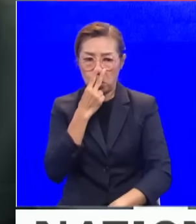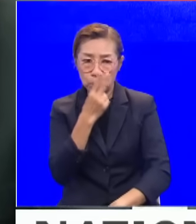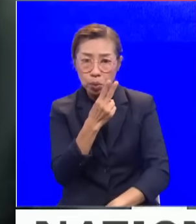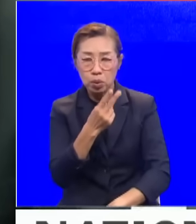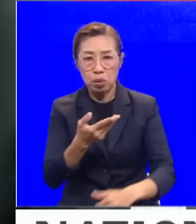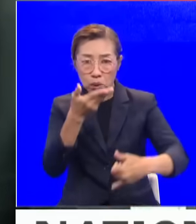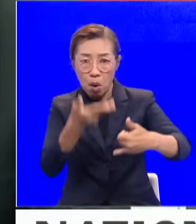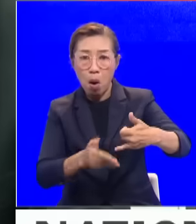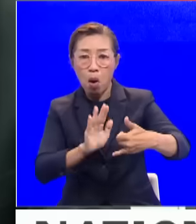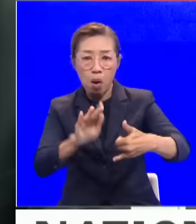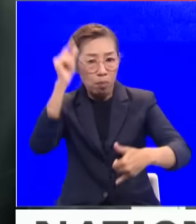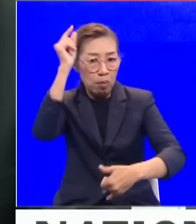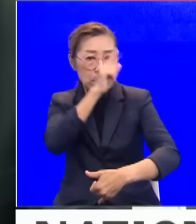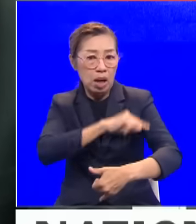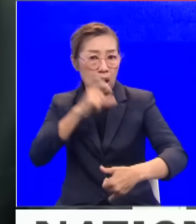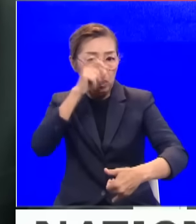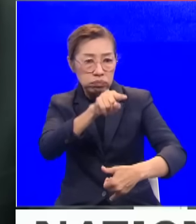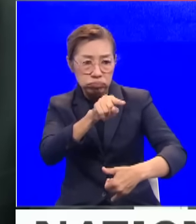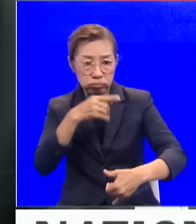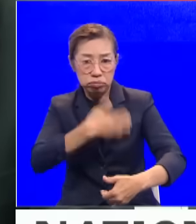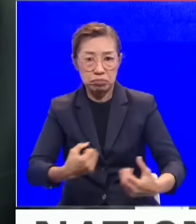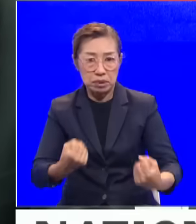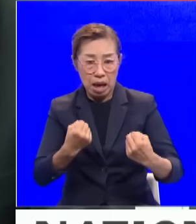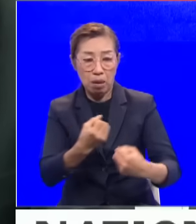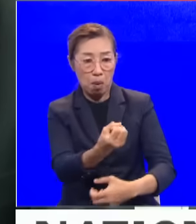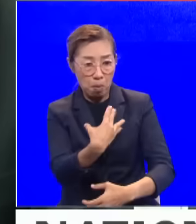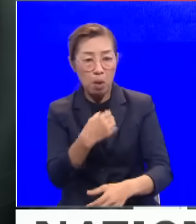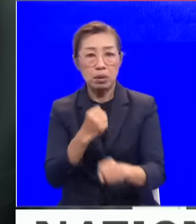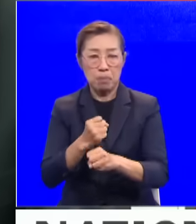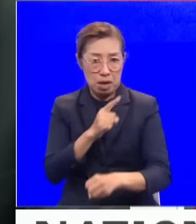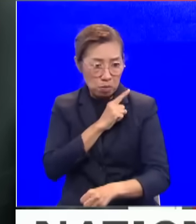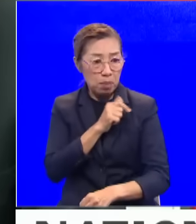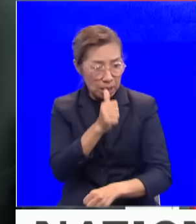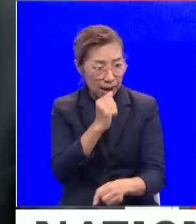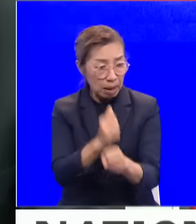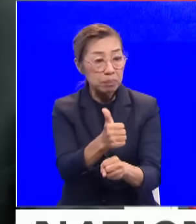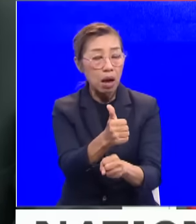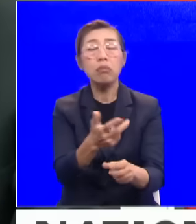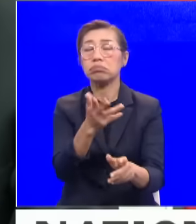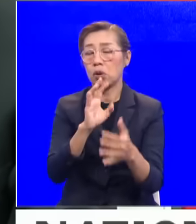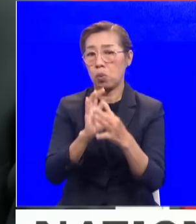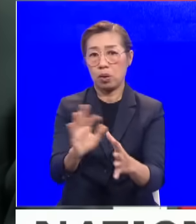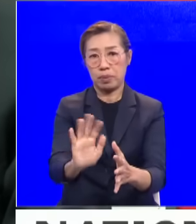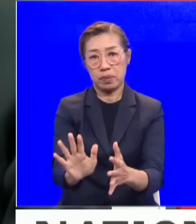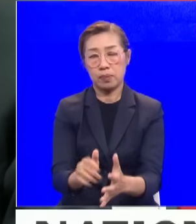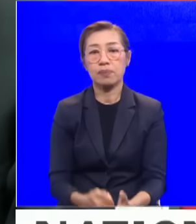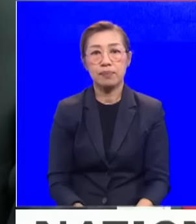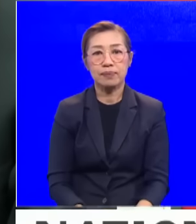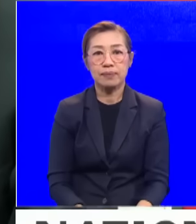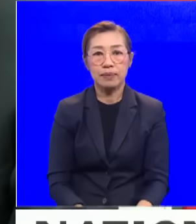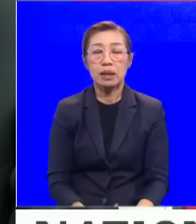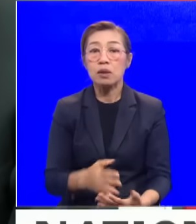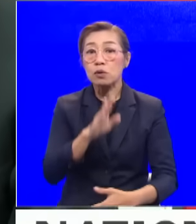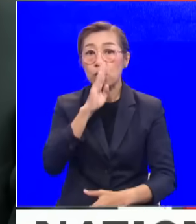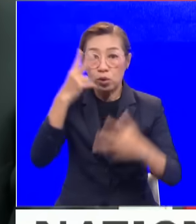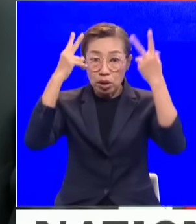าพท่านเป็นหลักท่านยืนยันได้ว่าท่านปฏิบัติหน้าที่ได้ก็ไม่มีเรื่องอะไรที่ต้องเป็นห่วงนะคะหลังจากได้นายกแล้ว